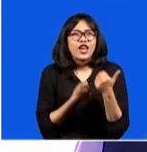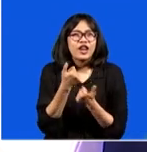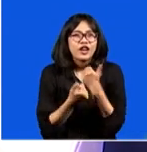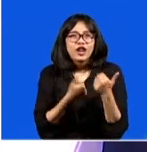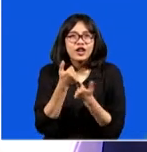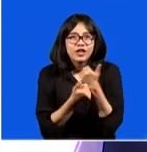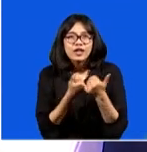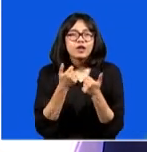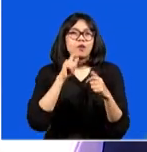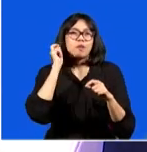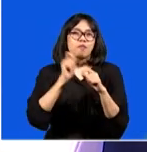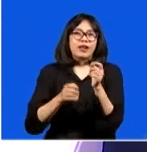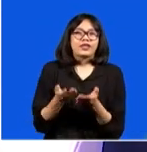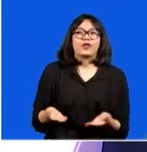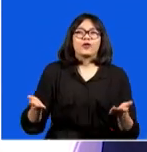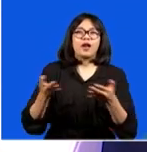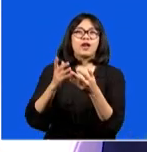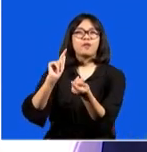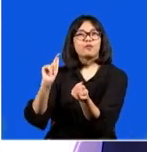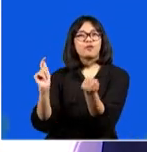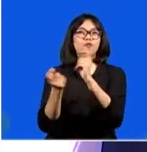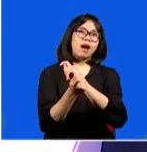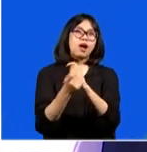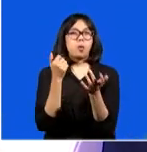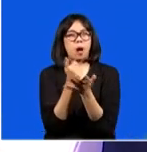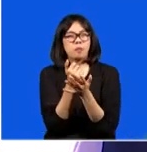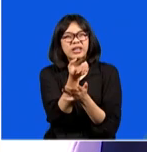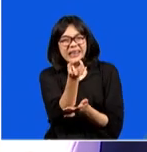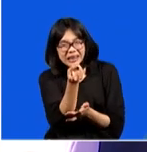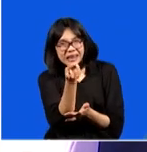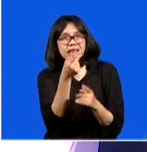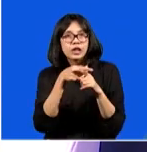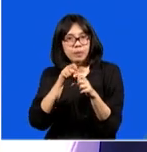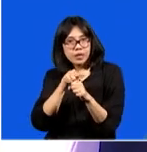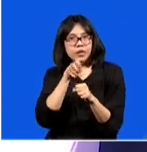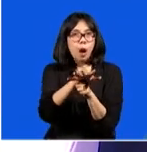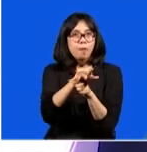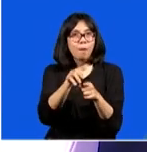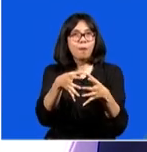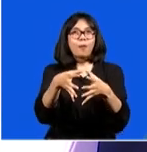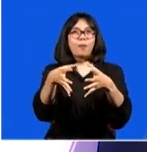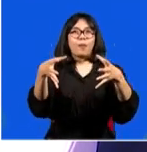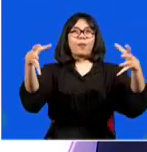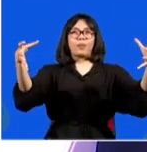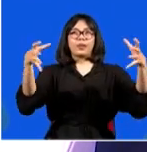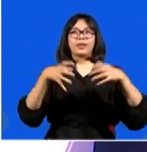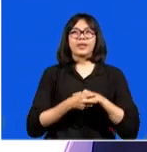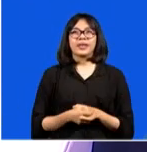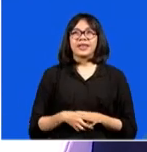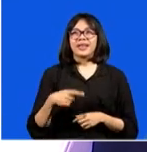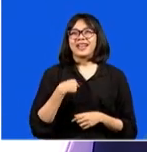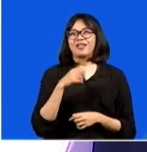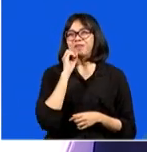melakukan perubahan-perubahan yang kecil tapi berdampaknya sangat luar biasa dan saya juga terima kasih